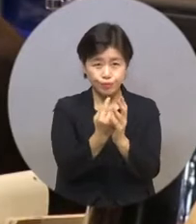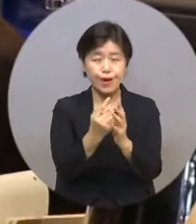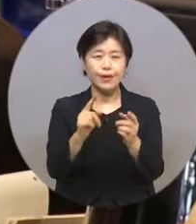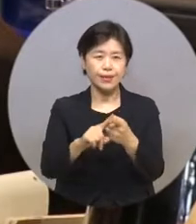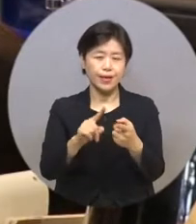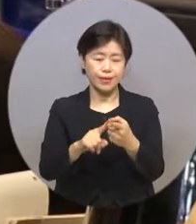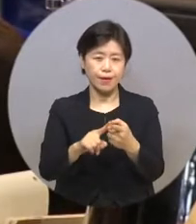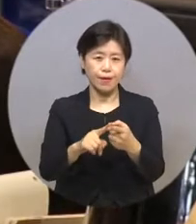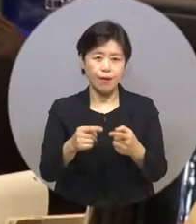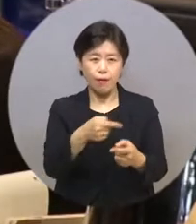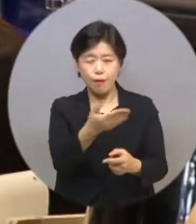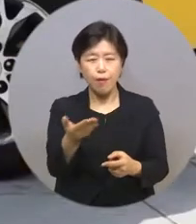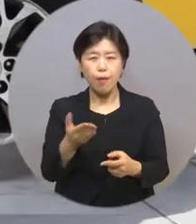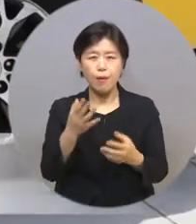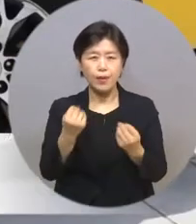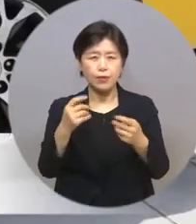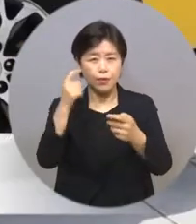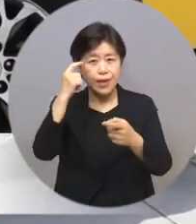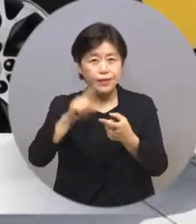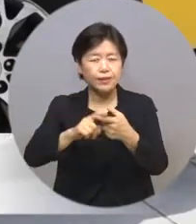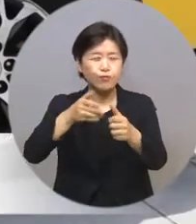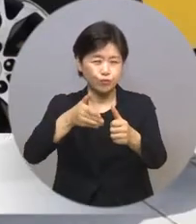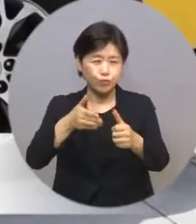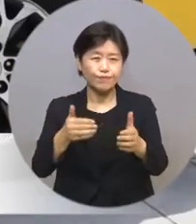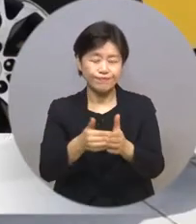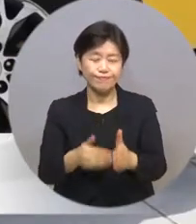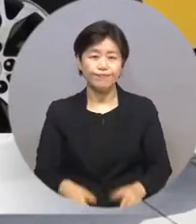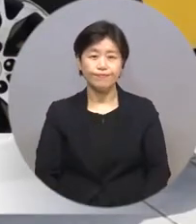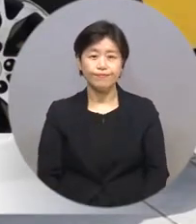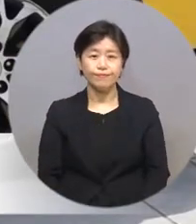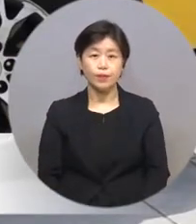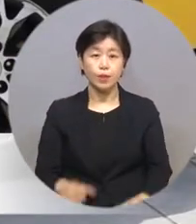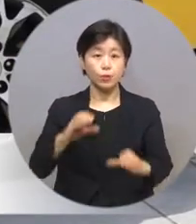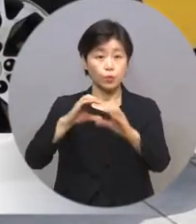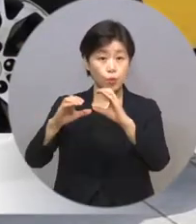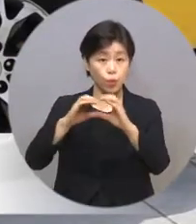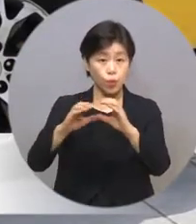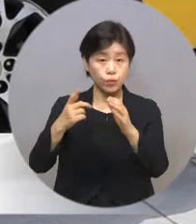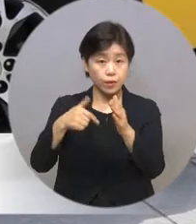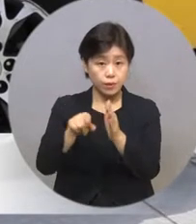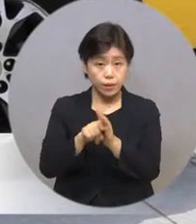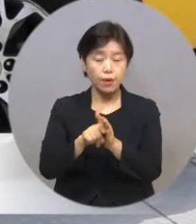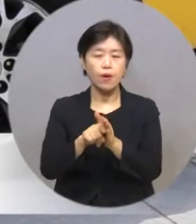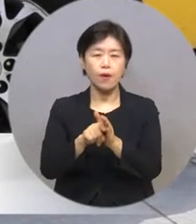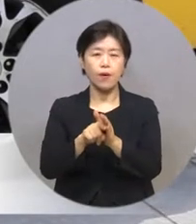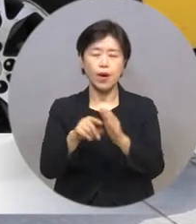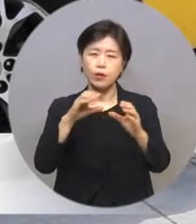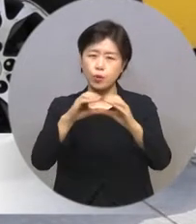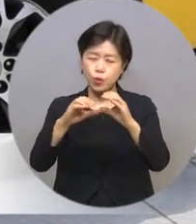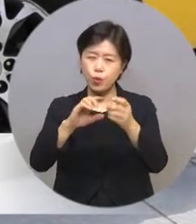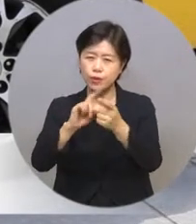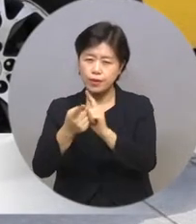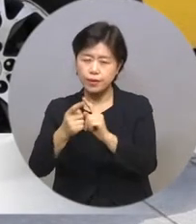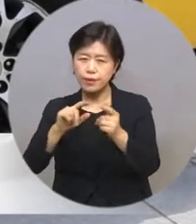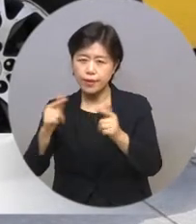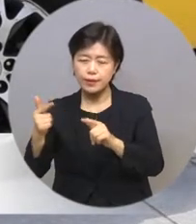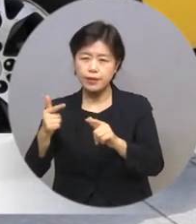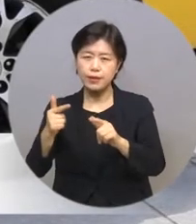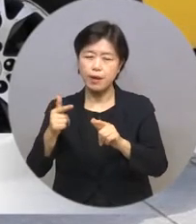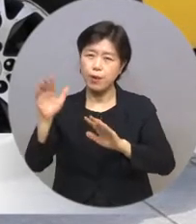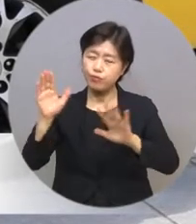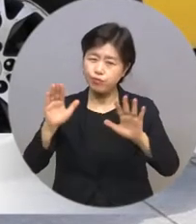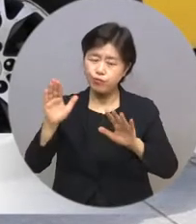관심을 가질 수 있도록 했습니다 소통하게 되려고 한다면 보안 대체 의사소통이라든지 다양한 도구들이 필요하거든요